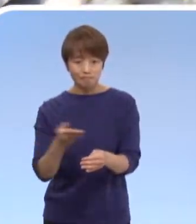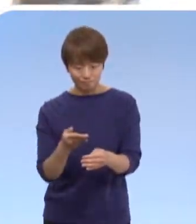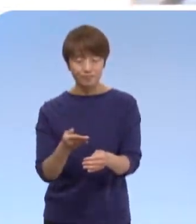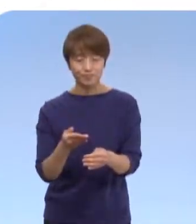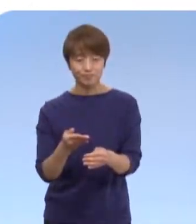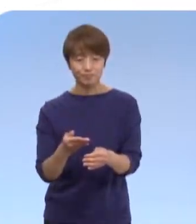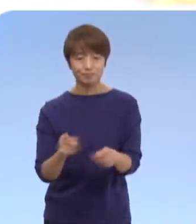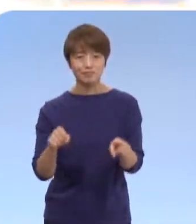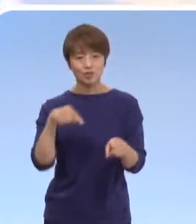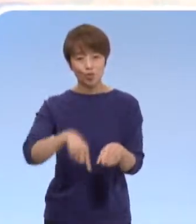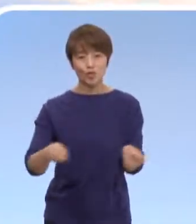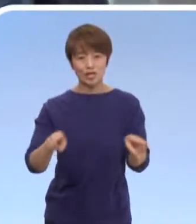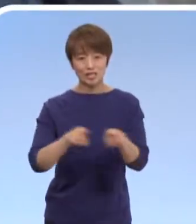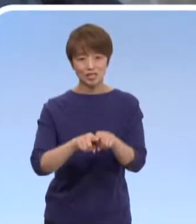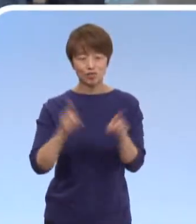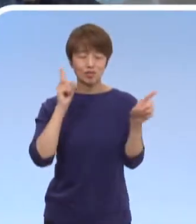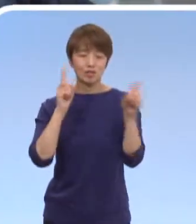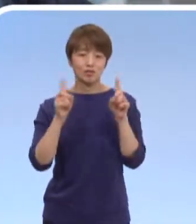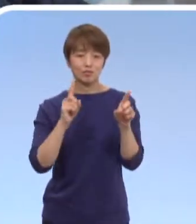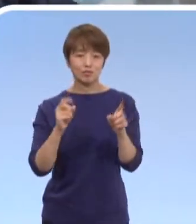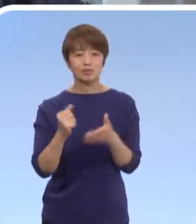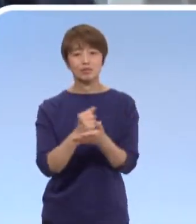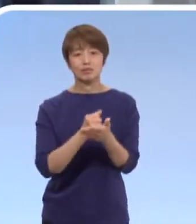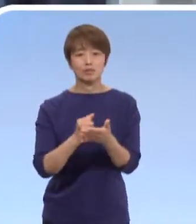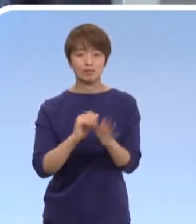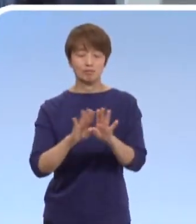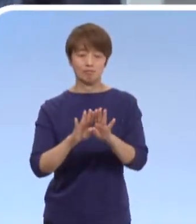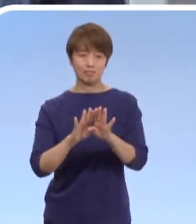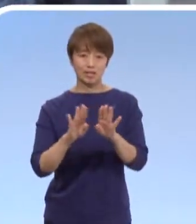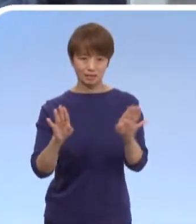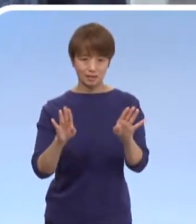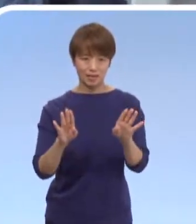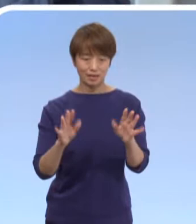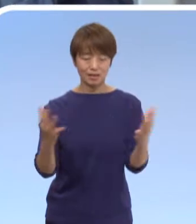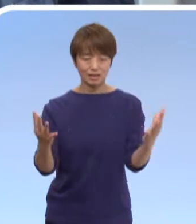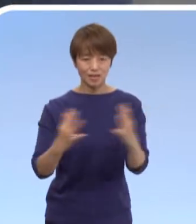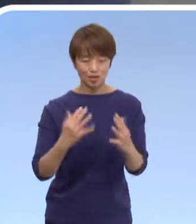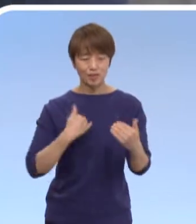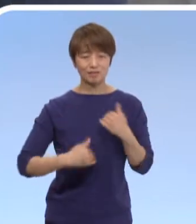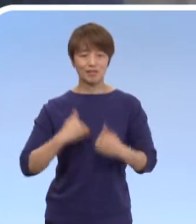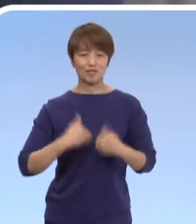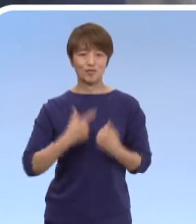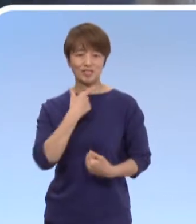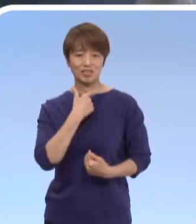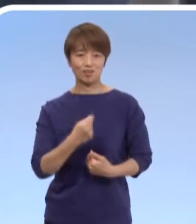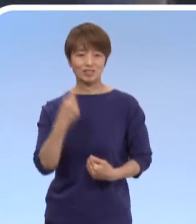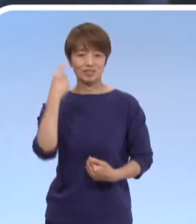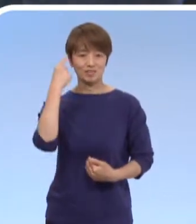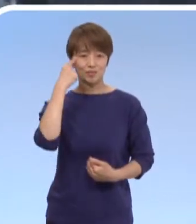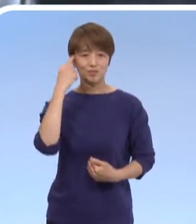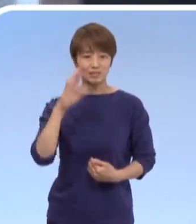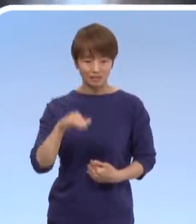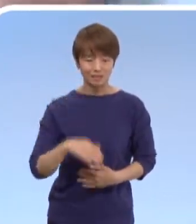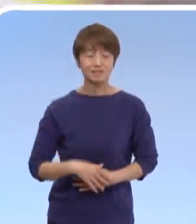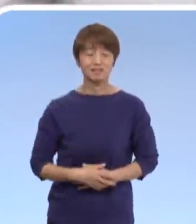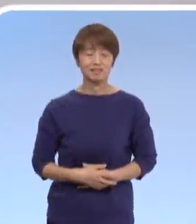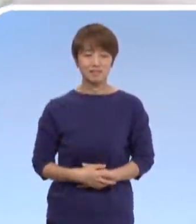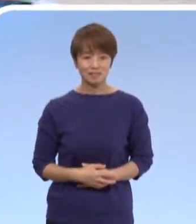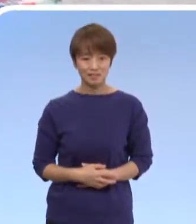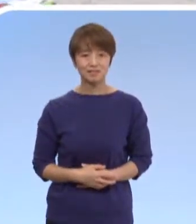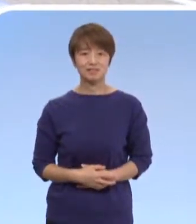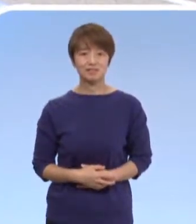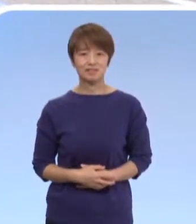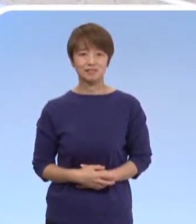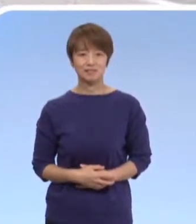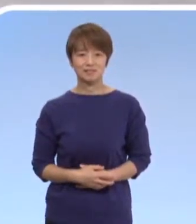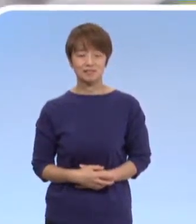う会員街の皆さんにも一緒になって遊んでいただく機会を持っていただこうということで、はい、楽しんでい